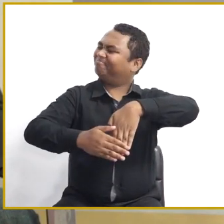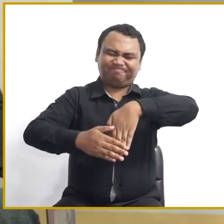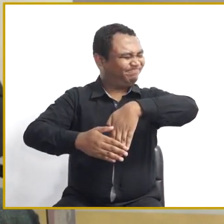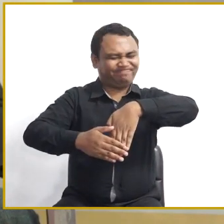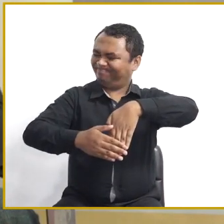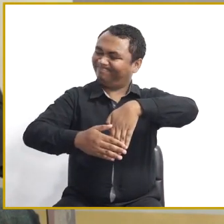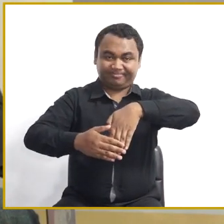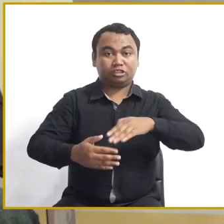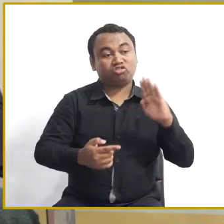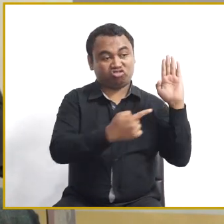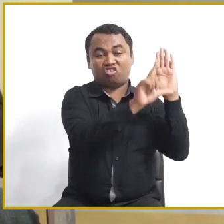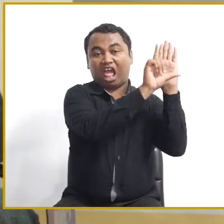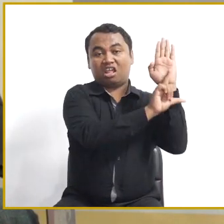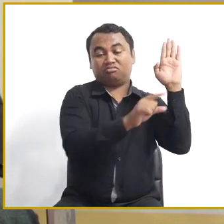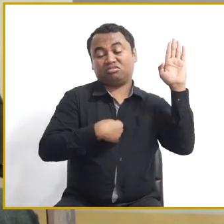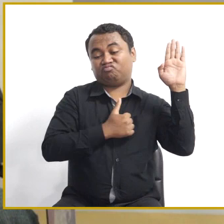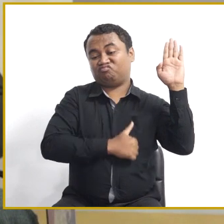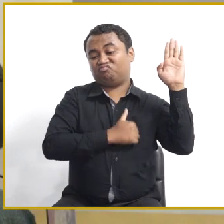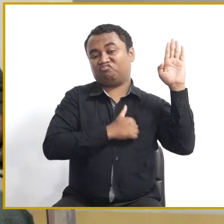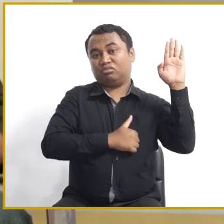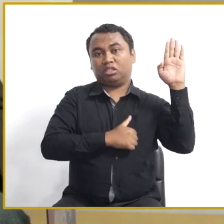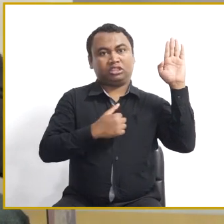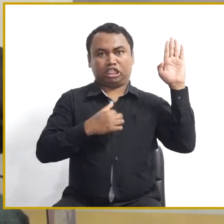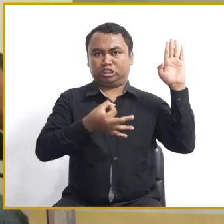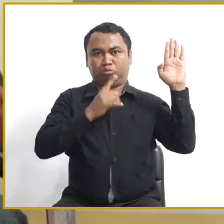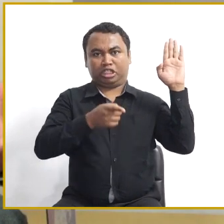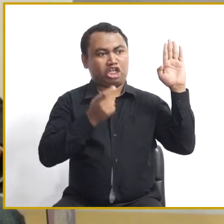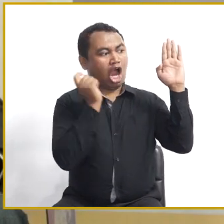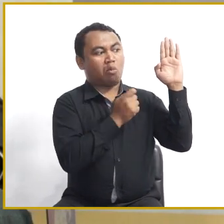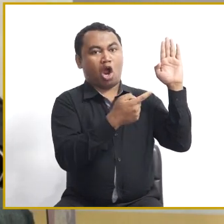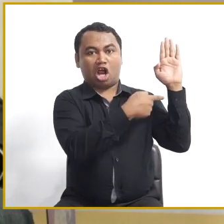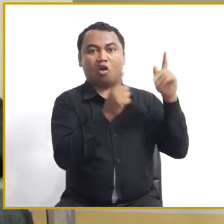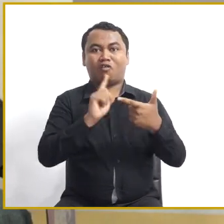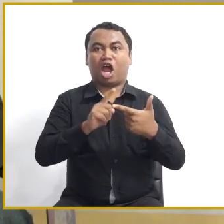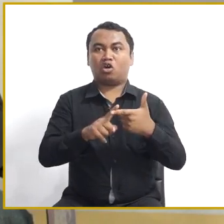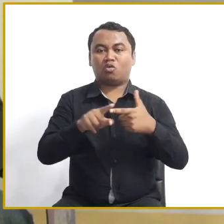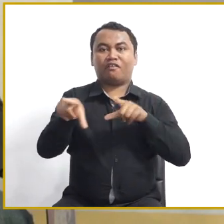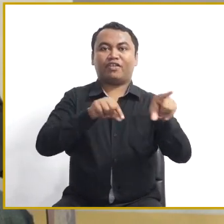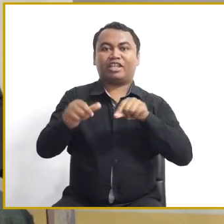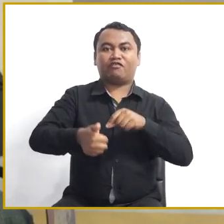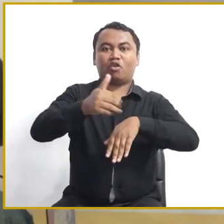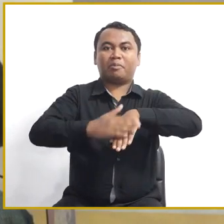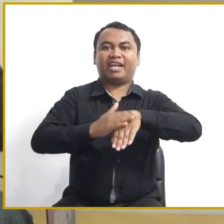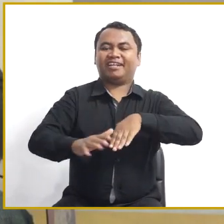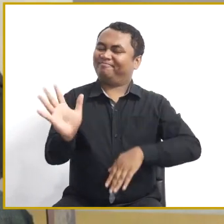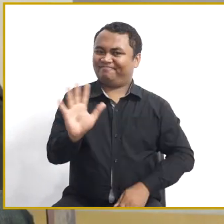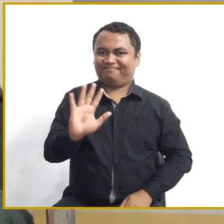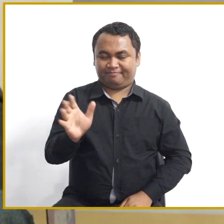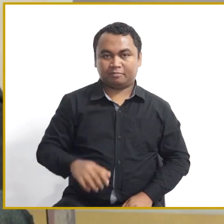zava-misy io ny aignana za tsy miteny hoe ovao aloha io voanao présidentiel amiko tsotra ataovy